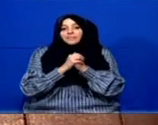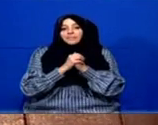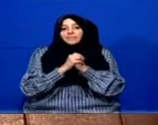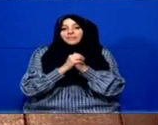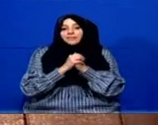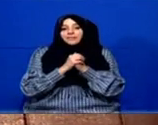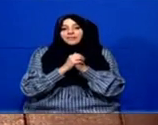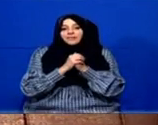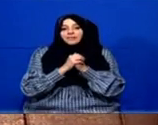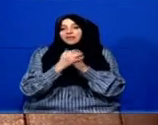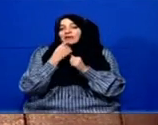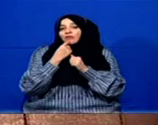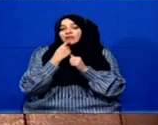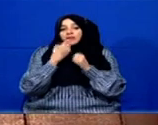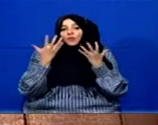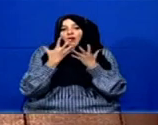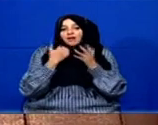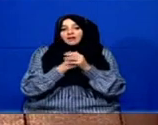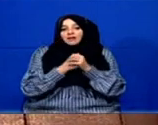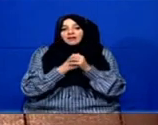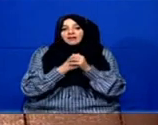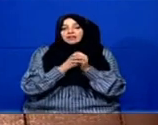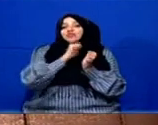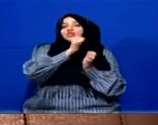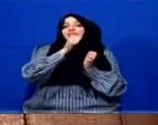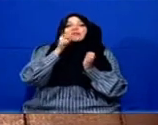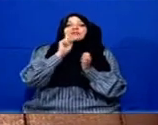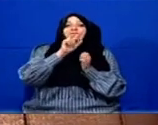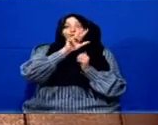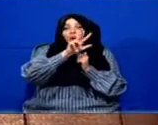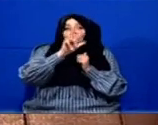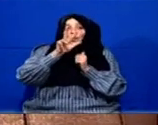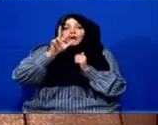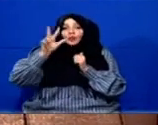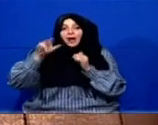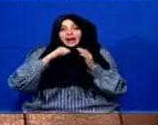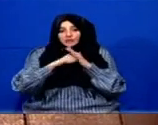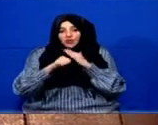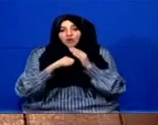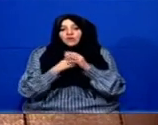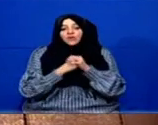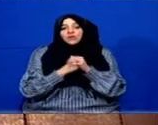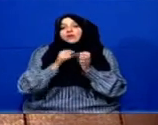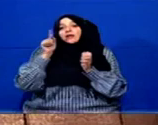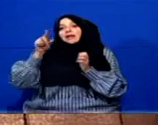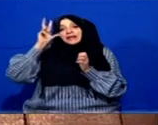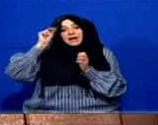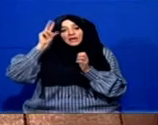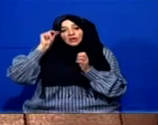70 اذا 48 من اصل ال 64 يقسم على 16 النتيجه